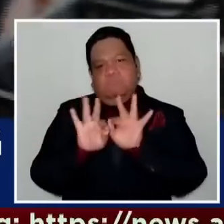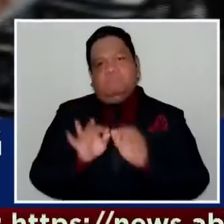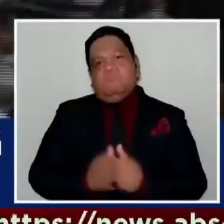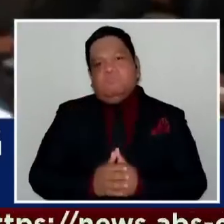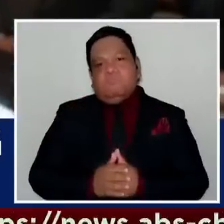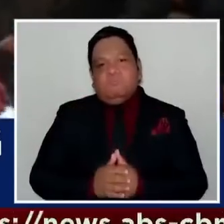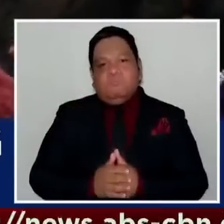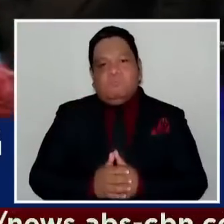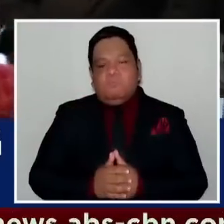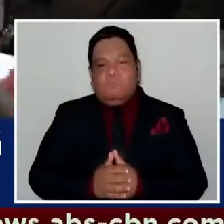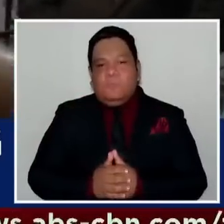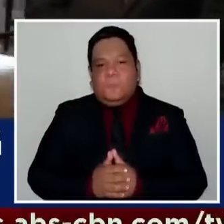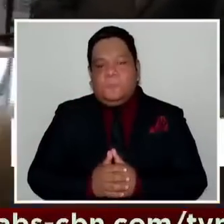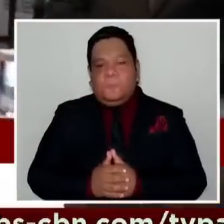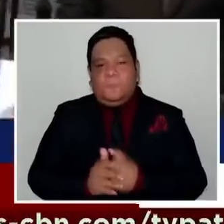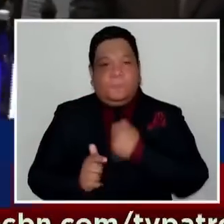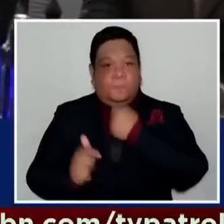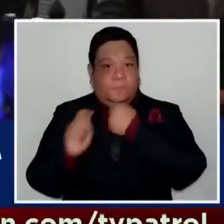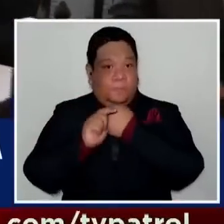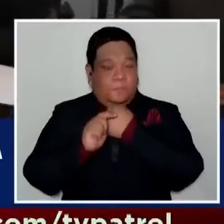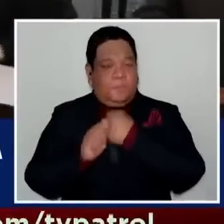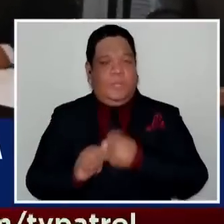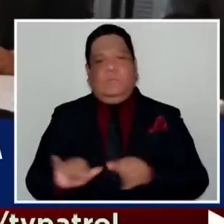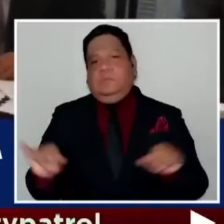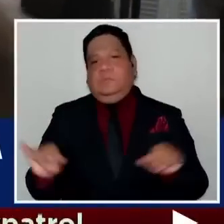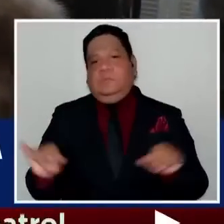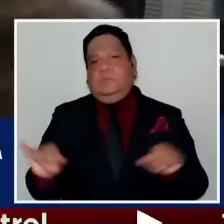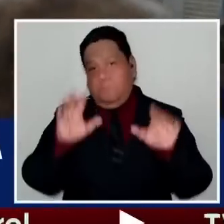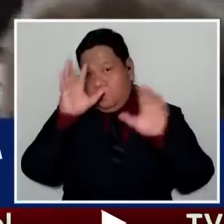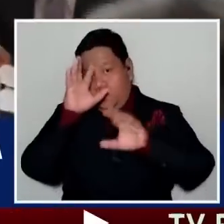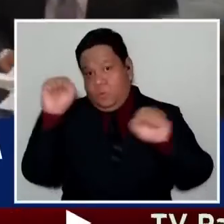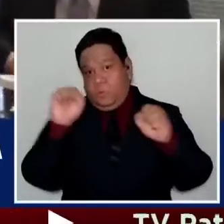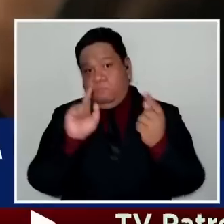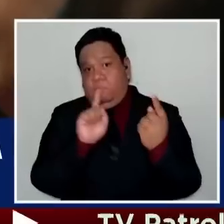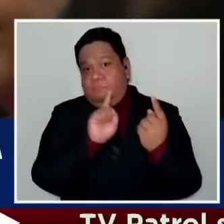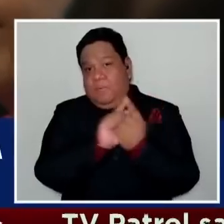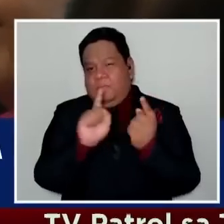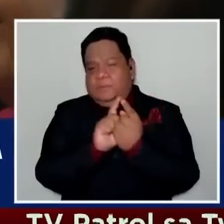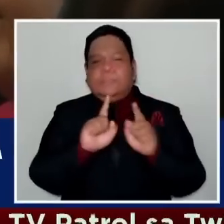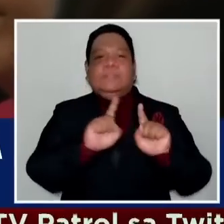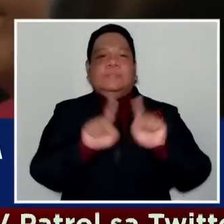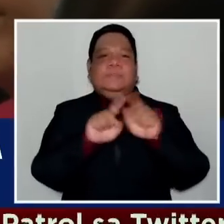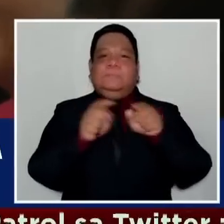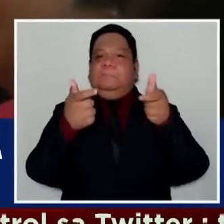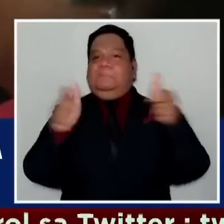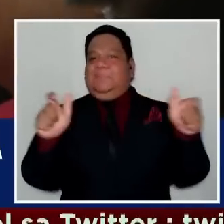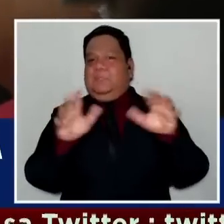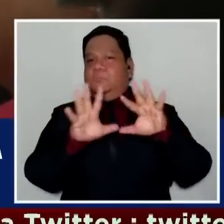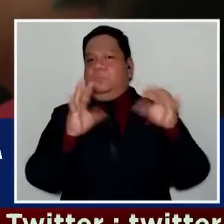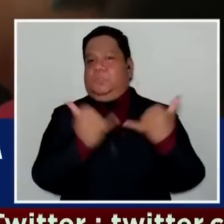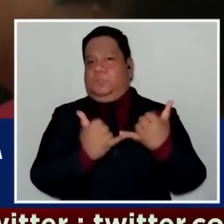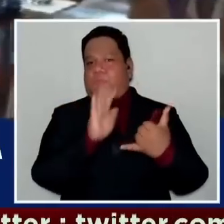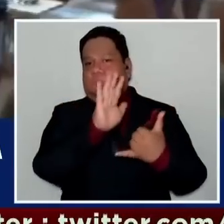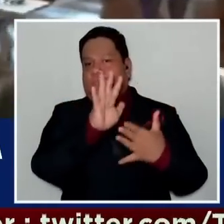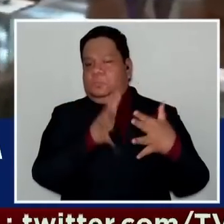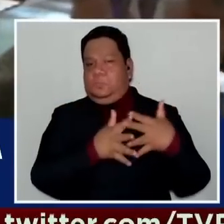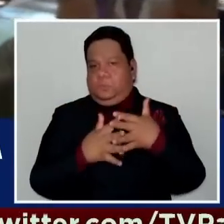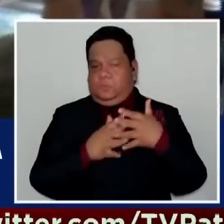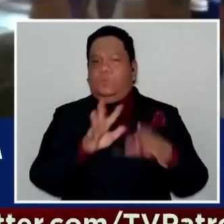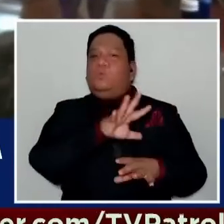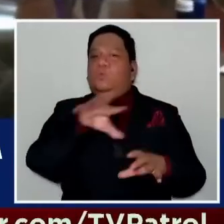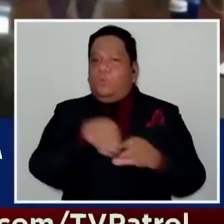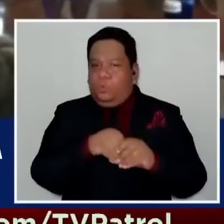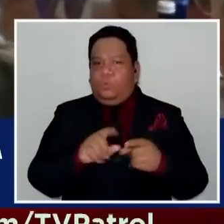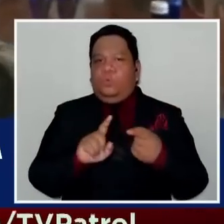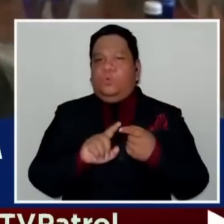Nagkaroon din ng pagkakataon ng Pangulo na humarap sa mga malalaking kumpanya sa Amerika. Kabilang dito ang vaccine manufacturer na Moderna